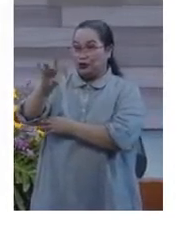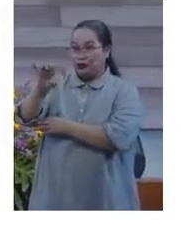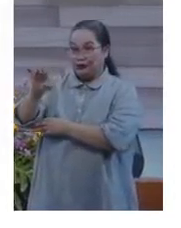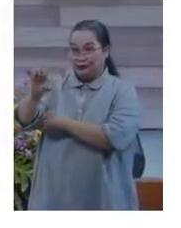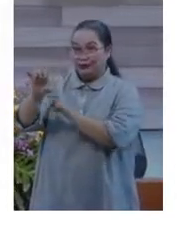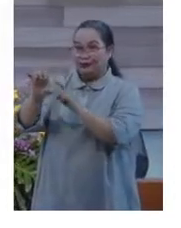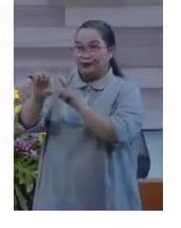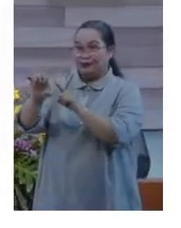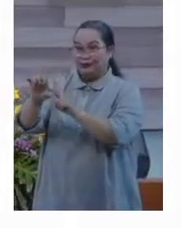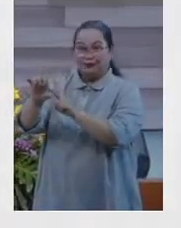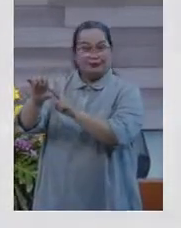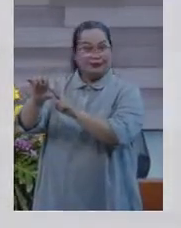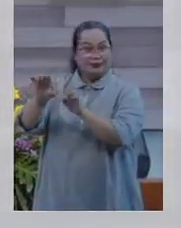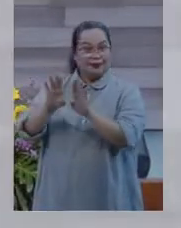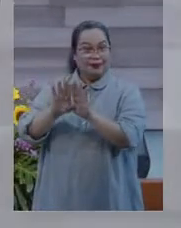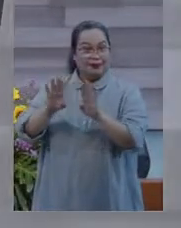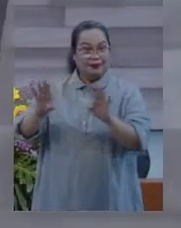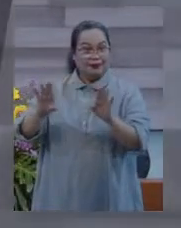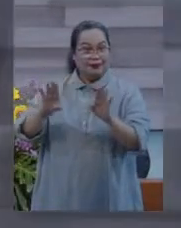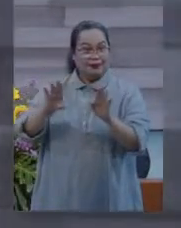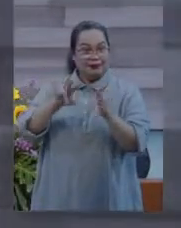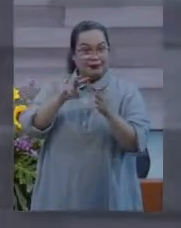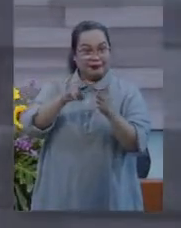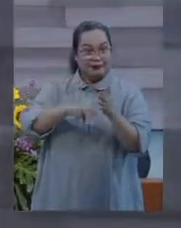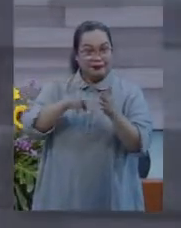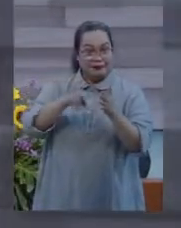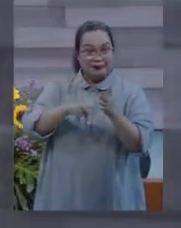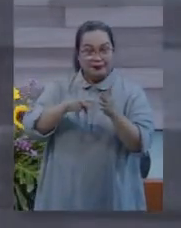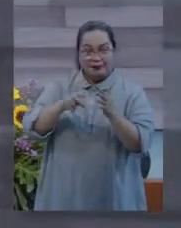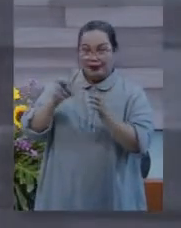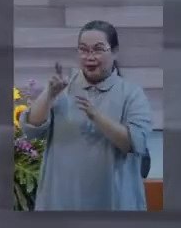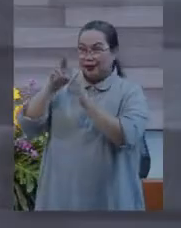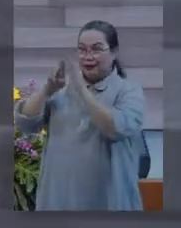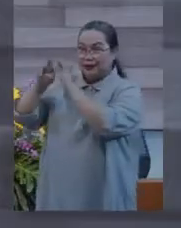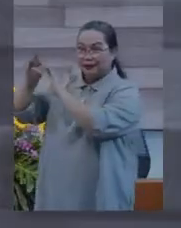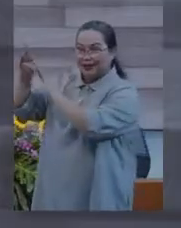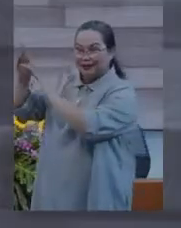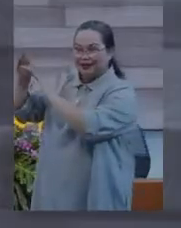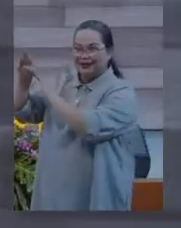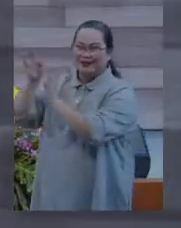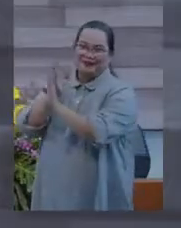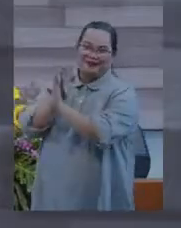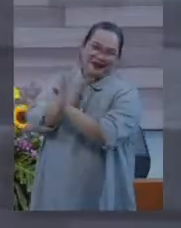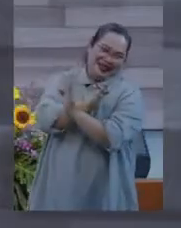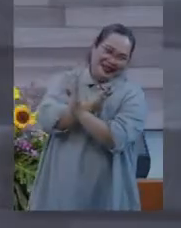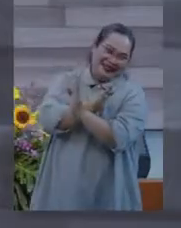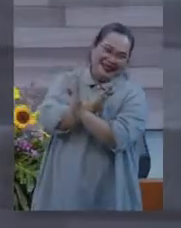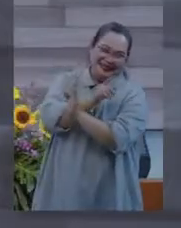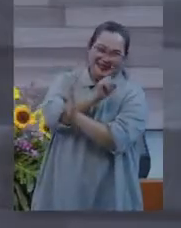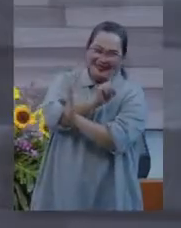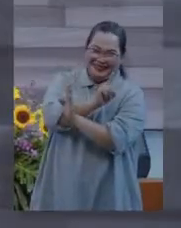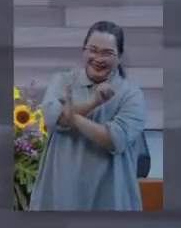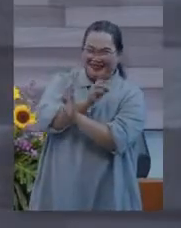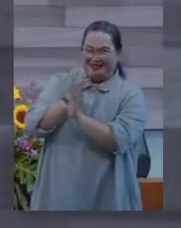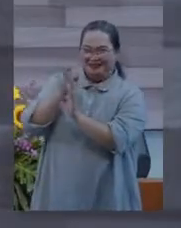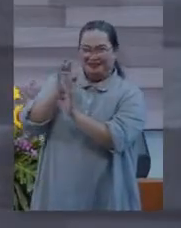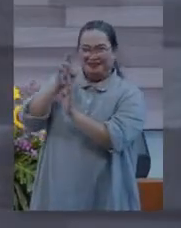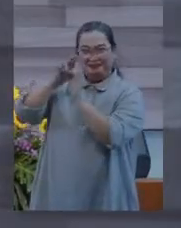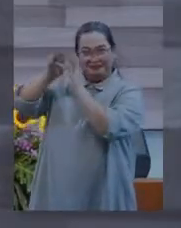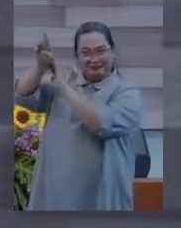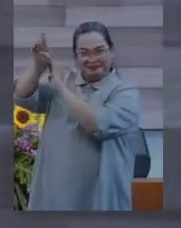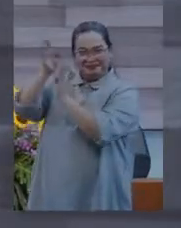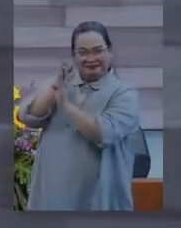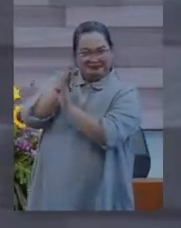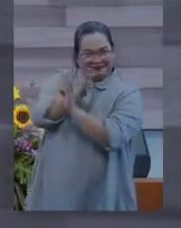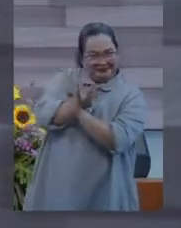Matatagpuan niyo po ang Jude pag nakarating po kayo ng Revelation, kumaliwa lang po kayo ng konti at makikita niyo